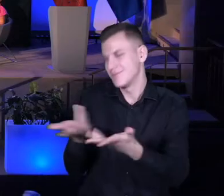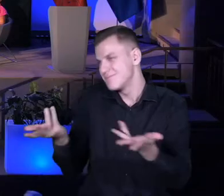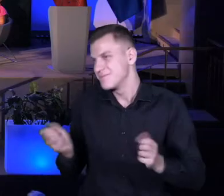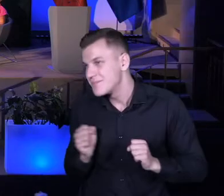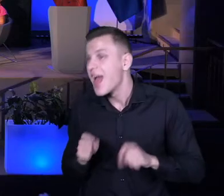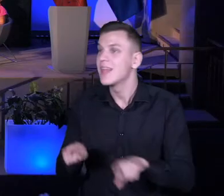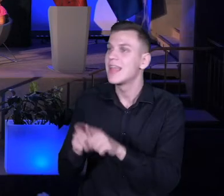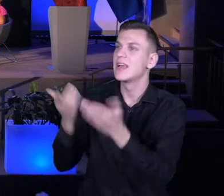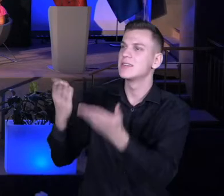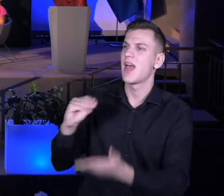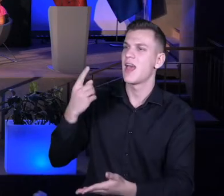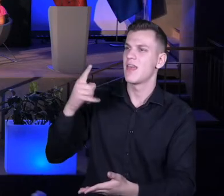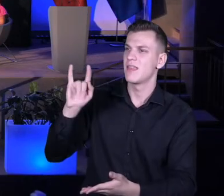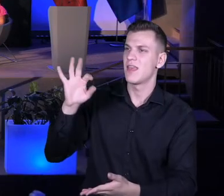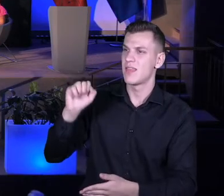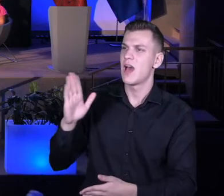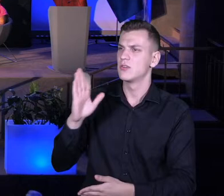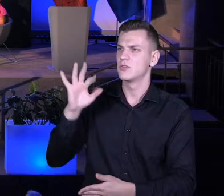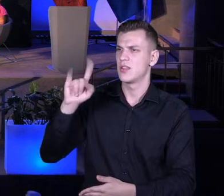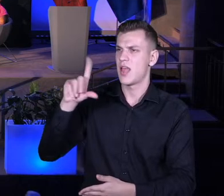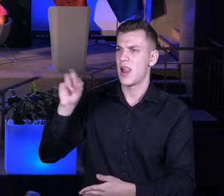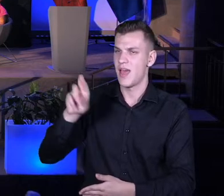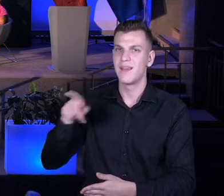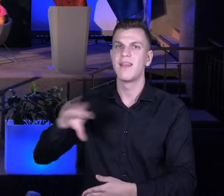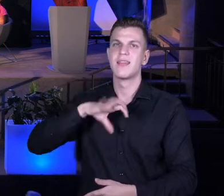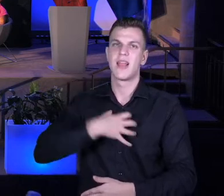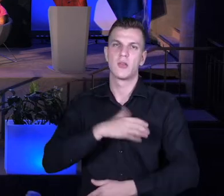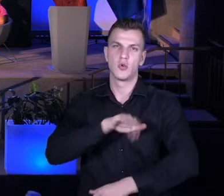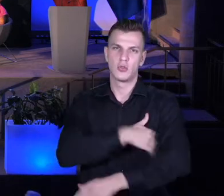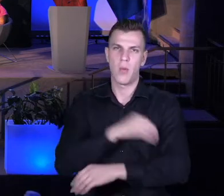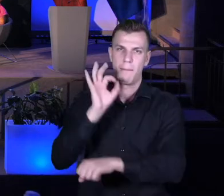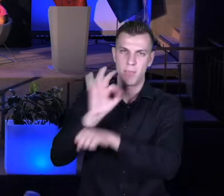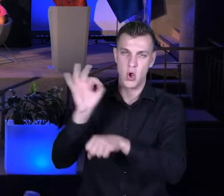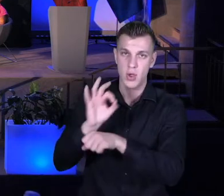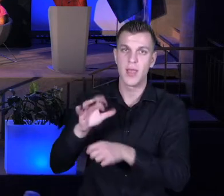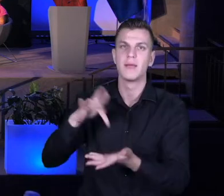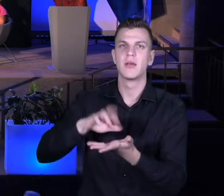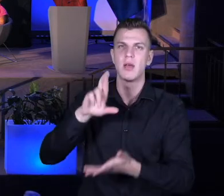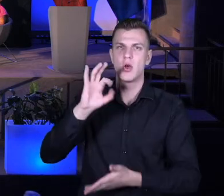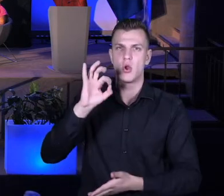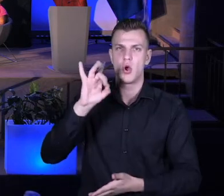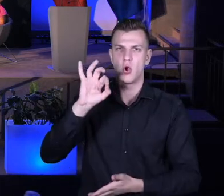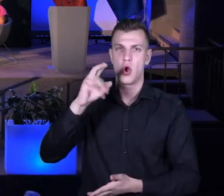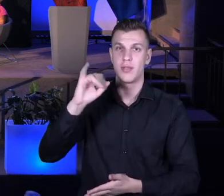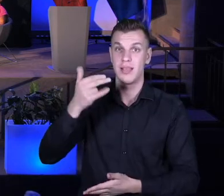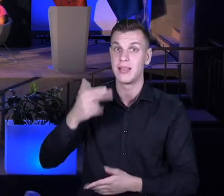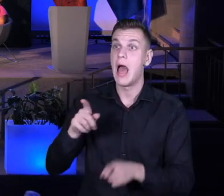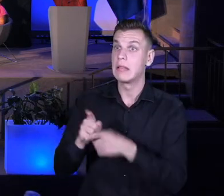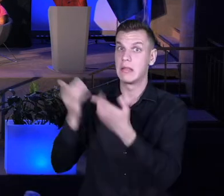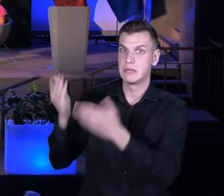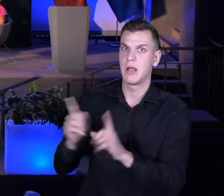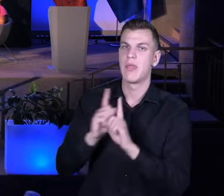Witam też ciebie, Edyto. Edyta Sztyler, dyrektorka szkoły projektowej także w Rogolinie, ale też nauczycielka